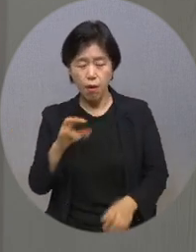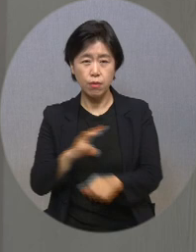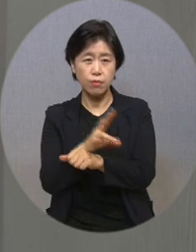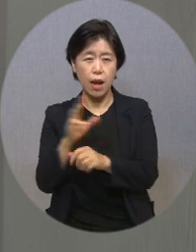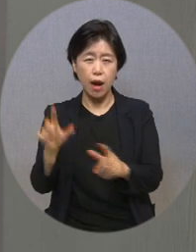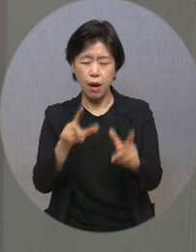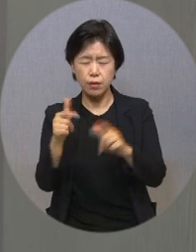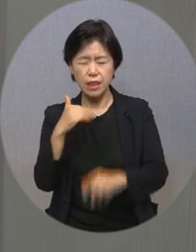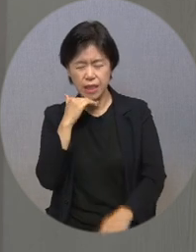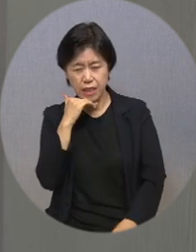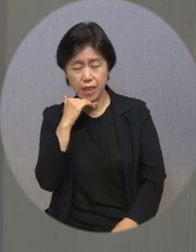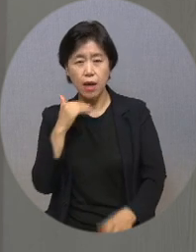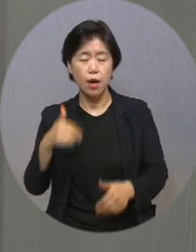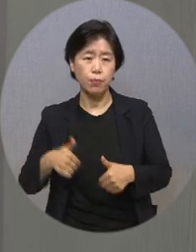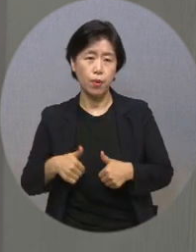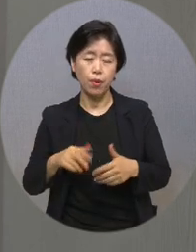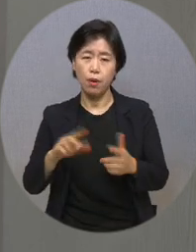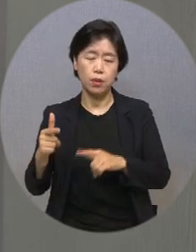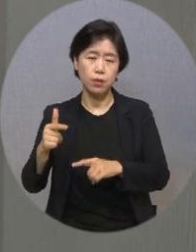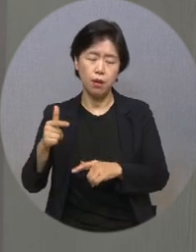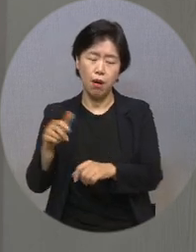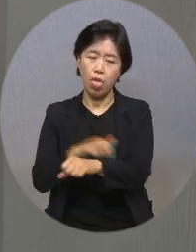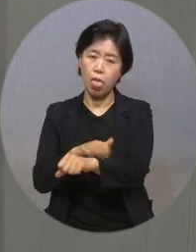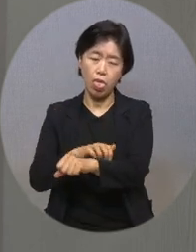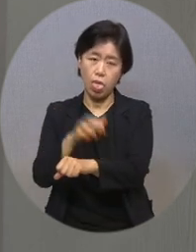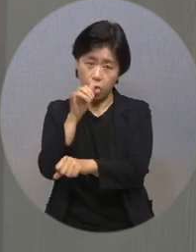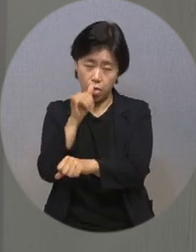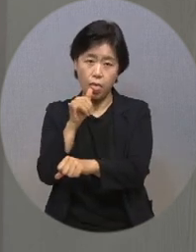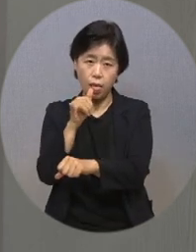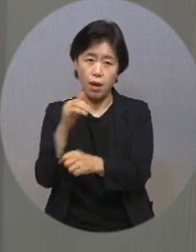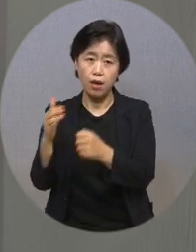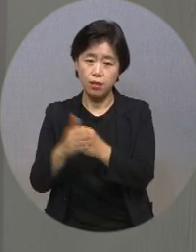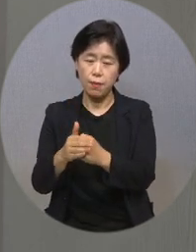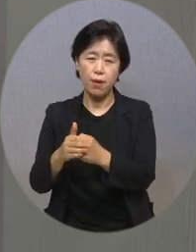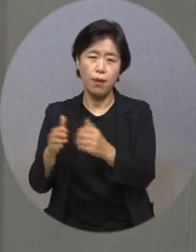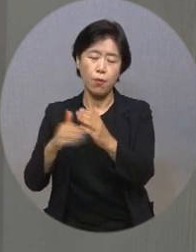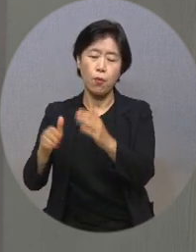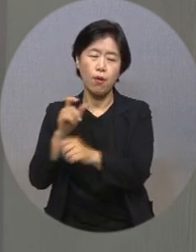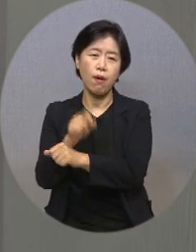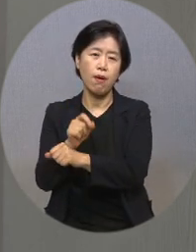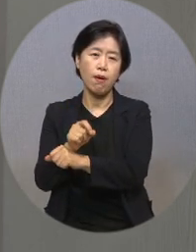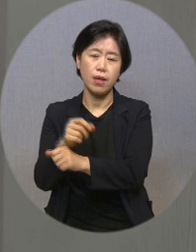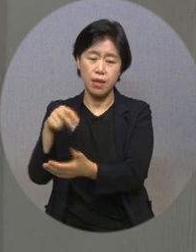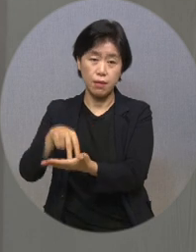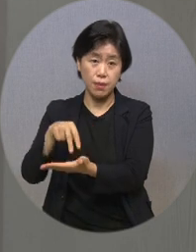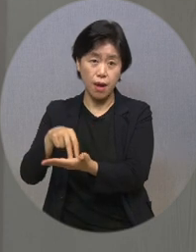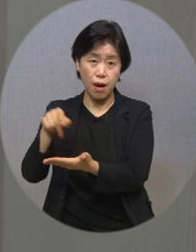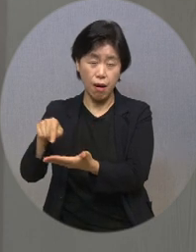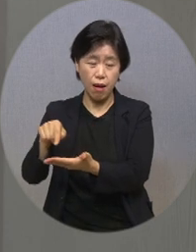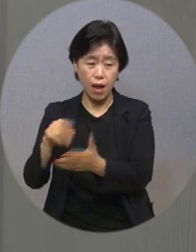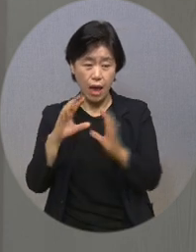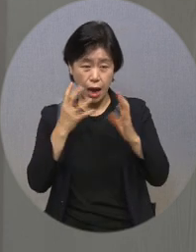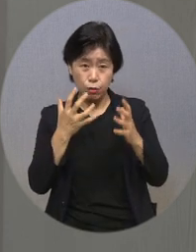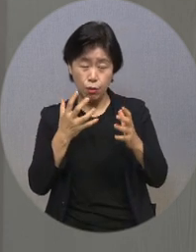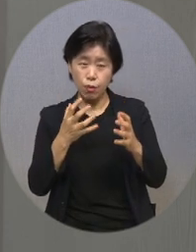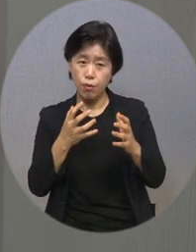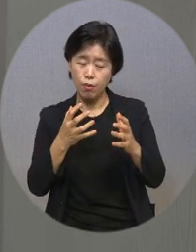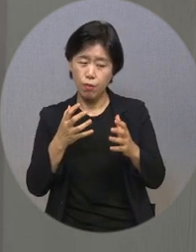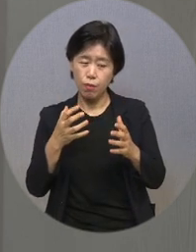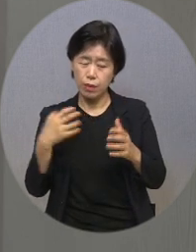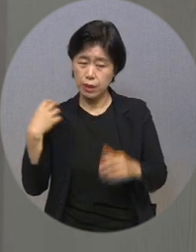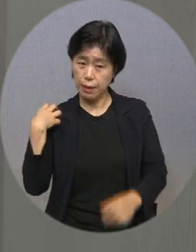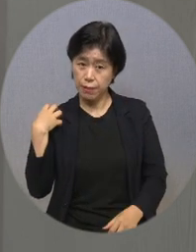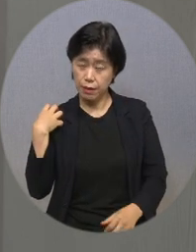그런 사업이다 보니까 네. 공무원직에서는 기피를 하는 부서가 됐어요. 아, 그래서 어떤 전문성을 가지고 해야